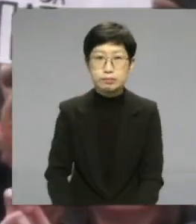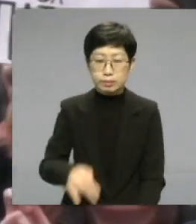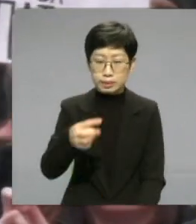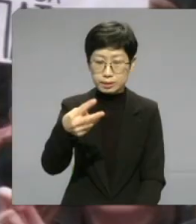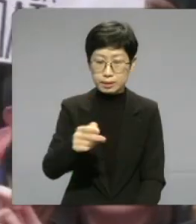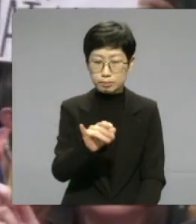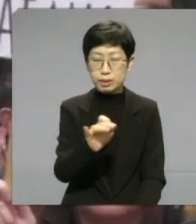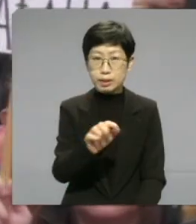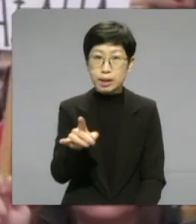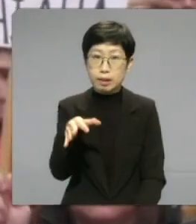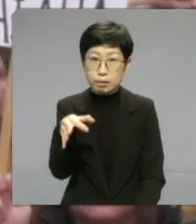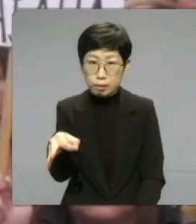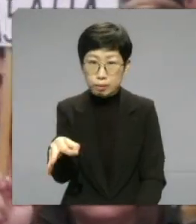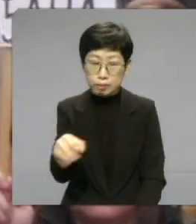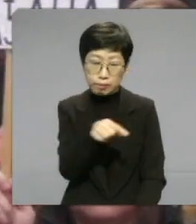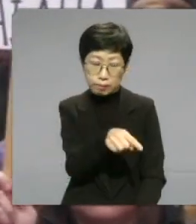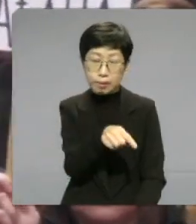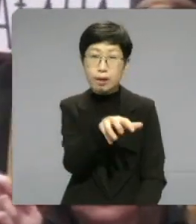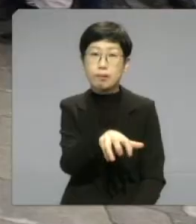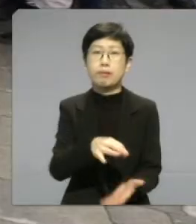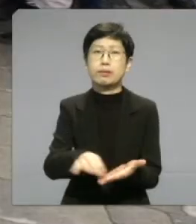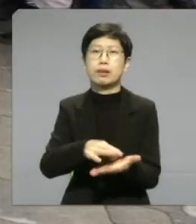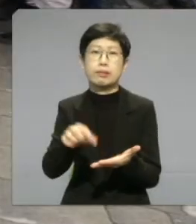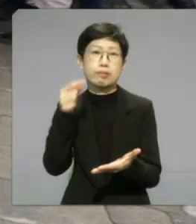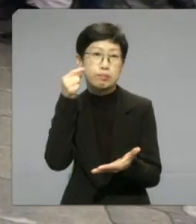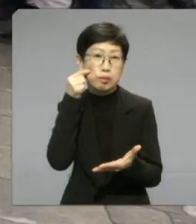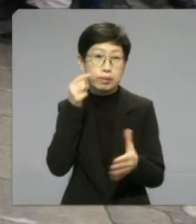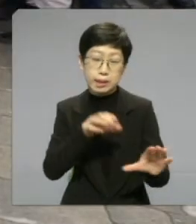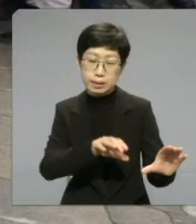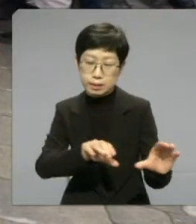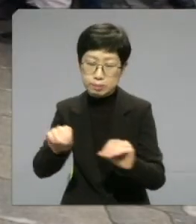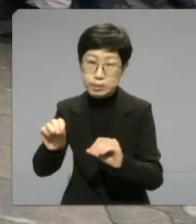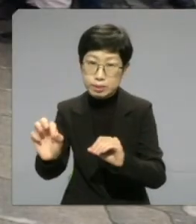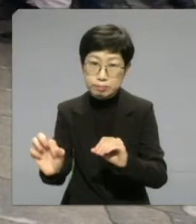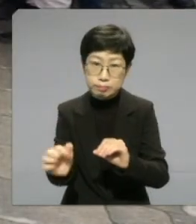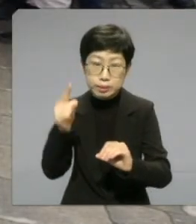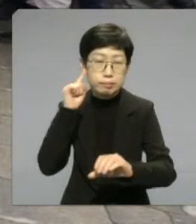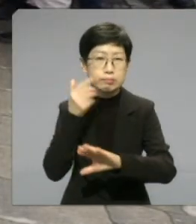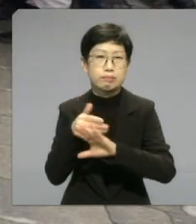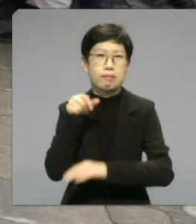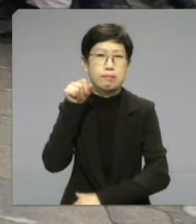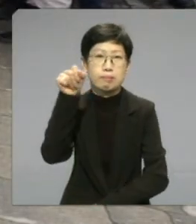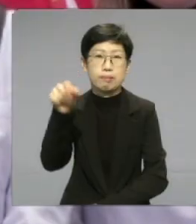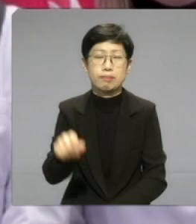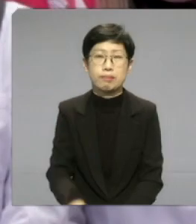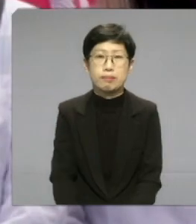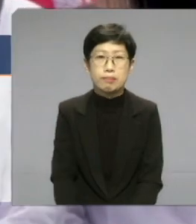화폐를 코소보에서 사용하지 못하도록 한 조치에 반대하는 시위입니다.